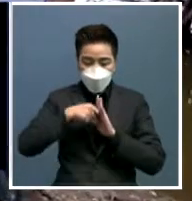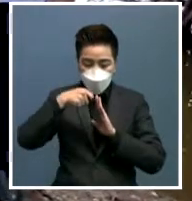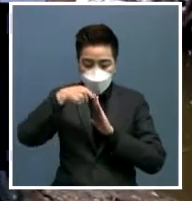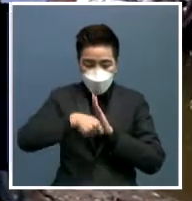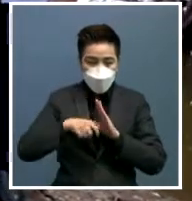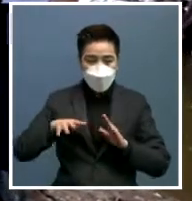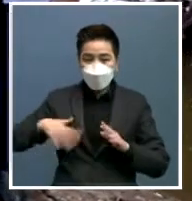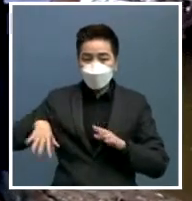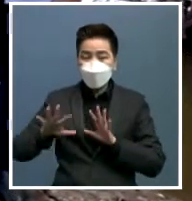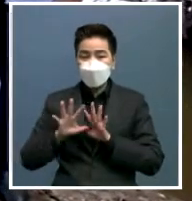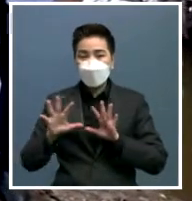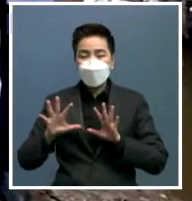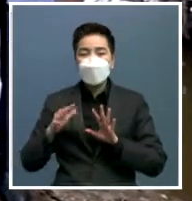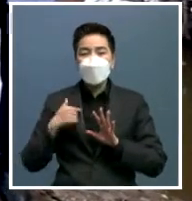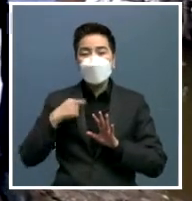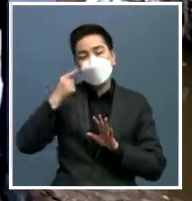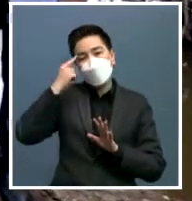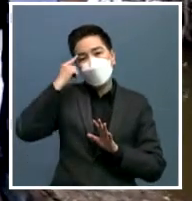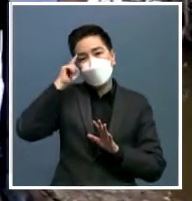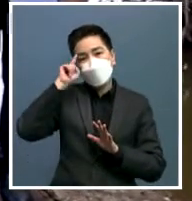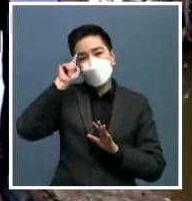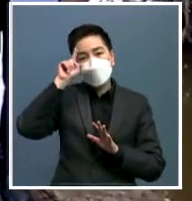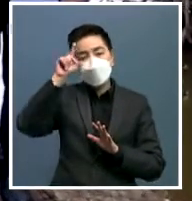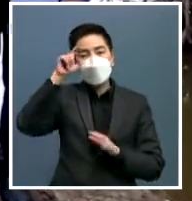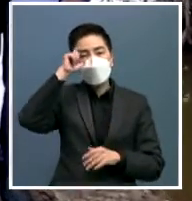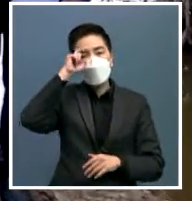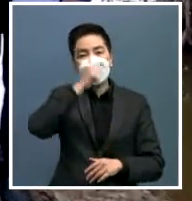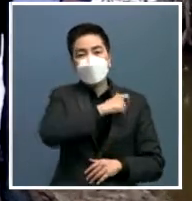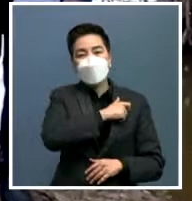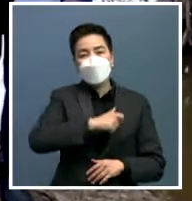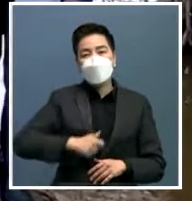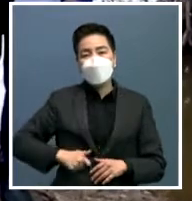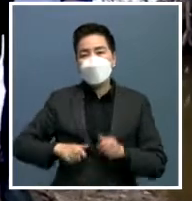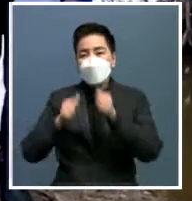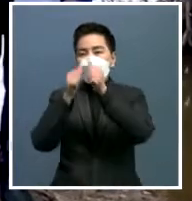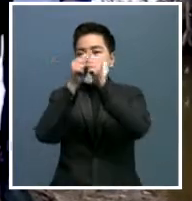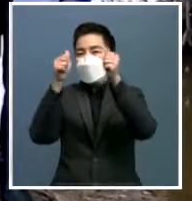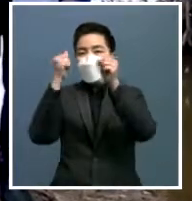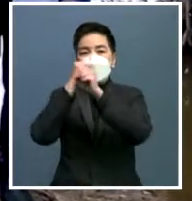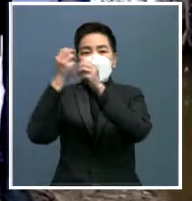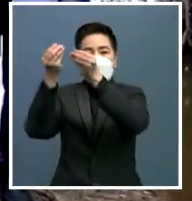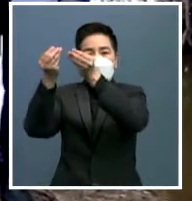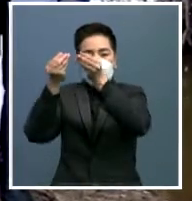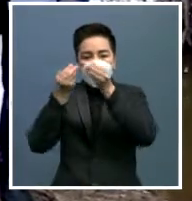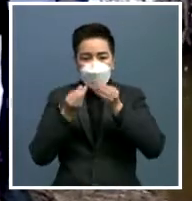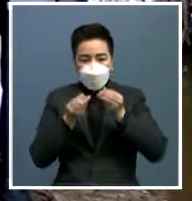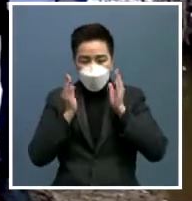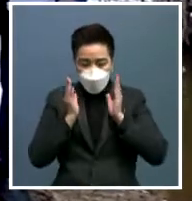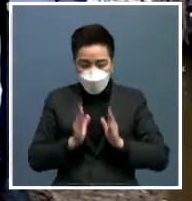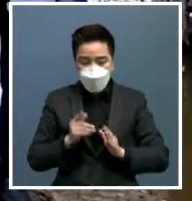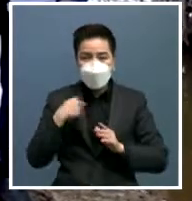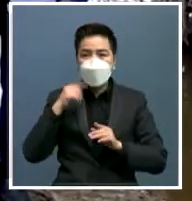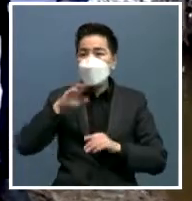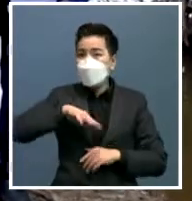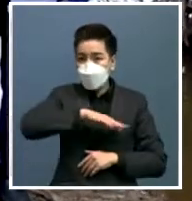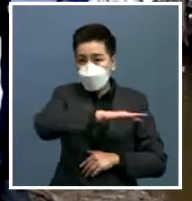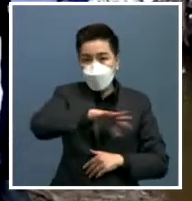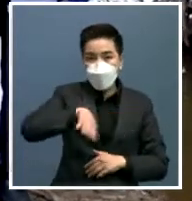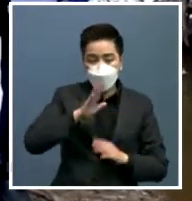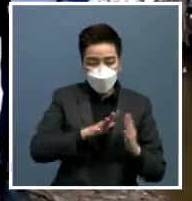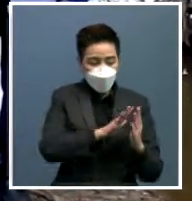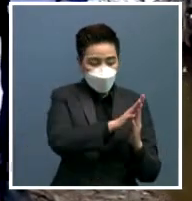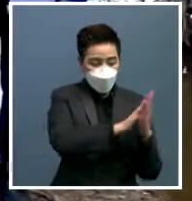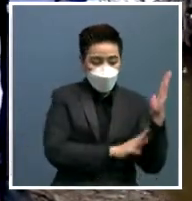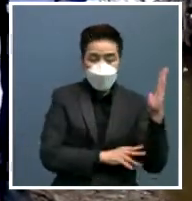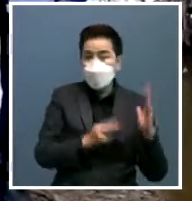มาน้อมสำนึกในพระมหากรุณาธิคุณอันหาที่สุดมิได้ด้วยเป็นที่ประจักษ์แก่ประชาชนทั้งป